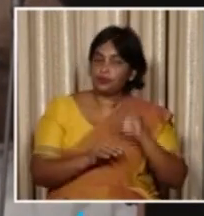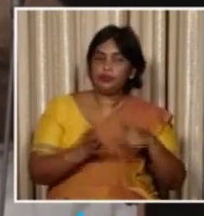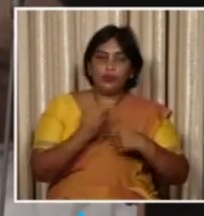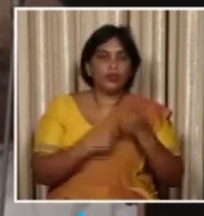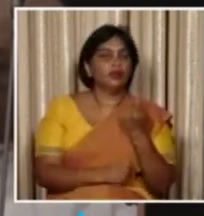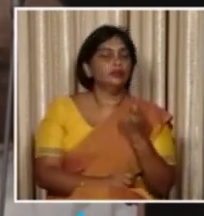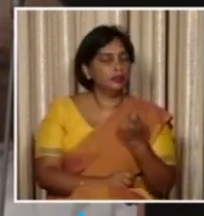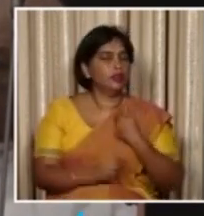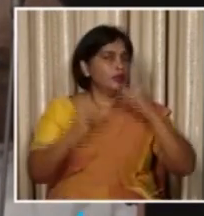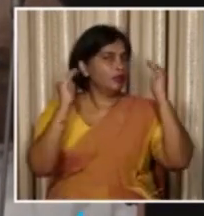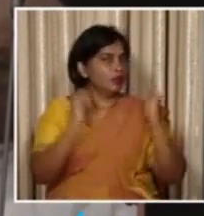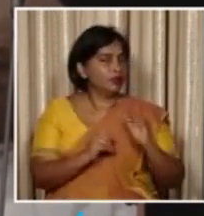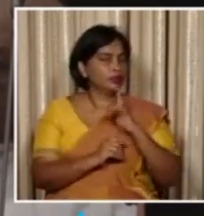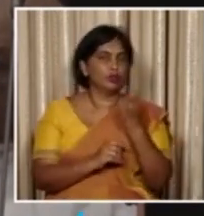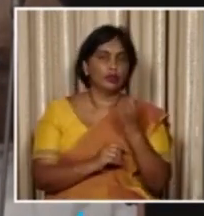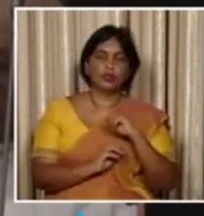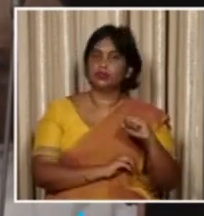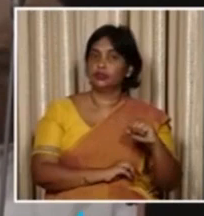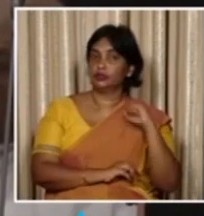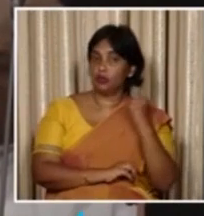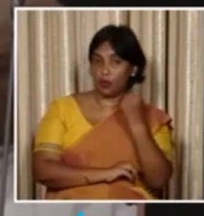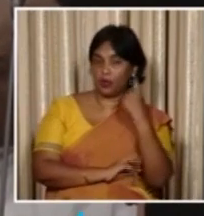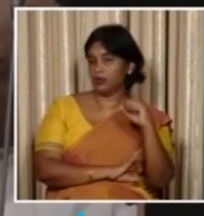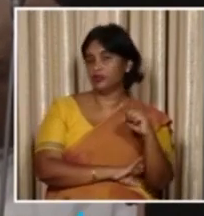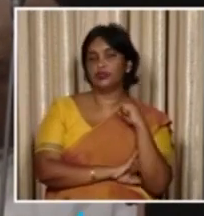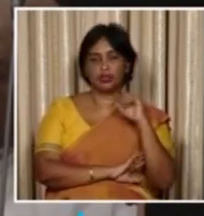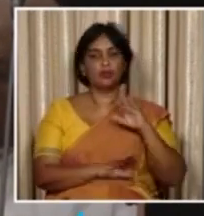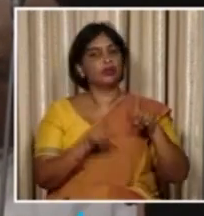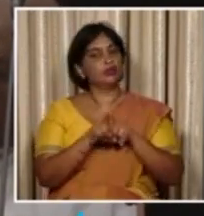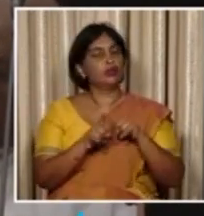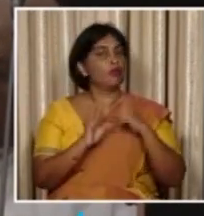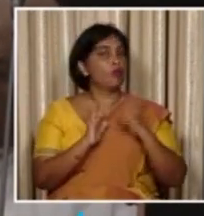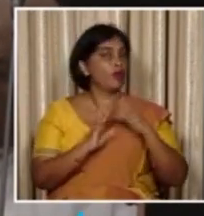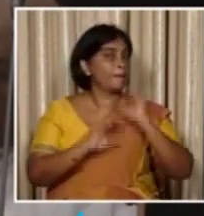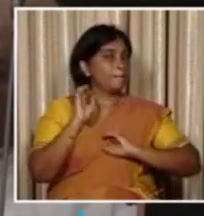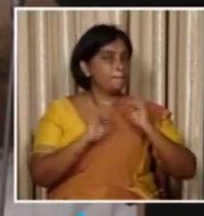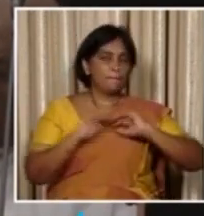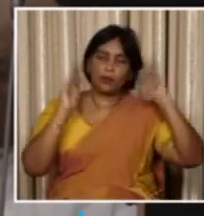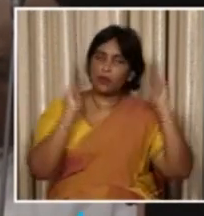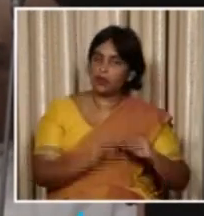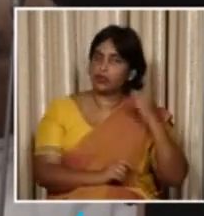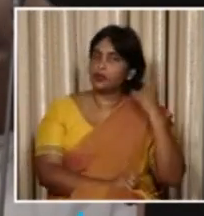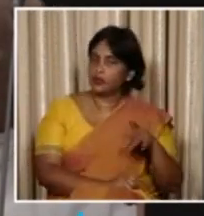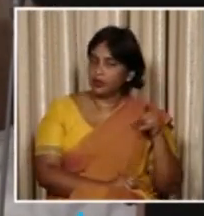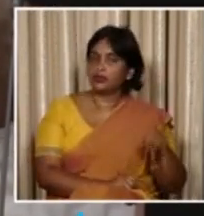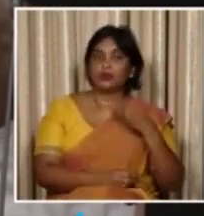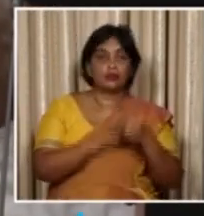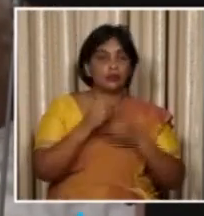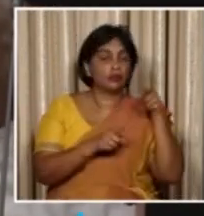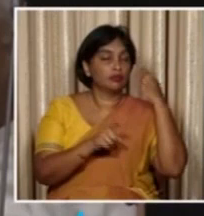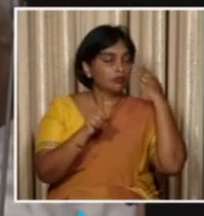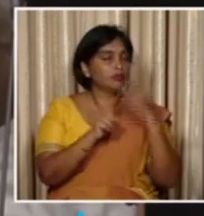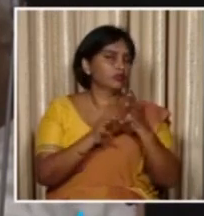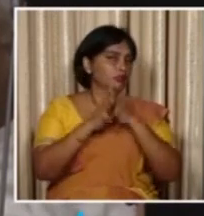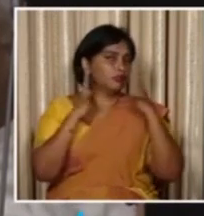මිල පහළ දැමීමට රුපියල් ශක්තිමත් වීම උදව් වුණා. එමෙන්ම පොලි අනුපාතයේ පහළ යාම නිසා ව්‍යවසායක අංශයටද